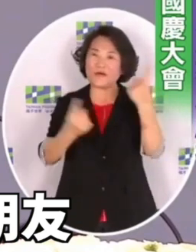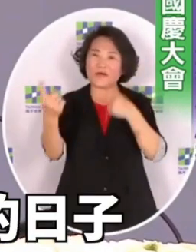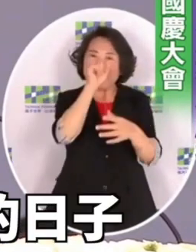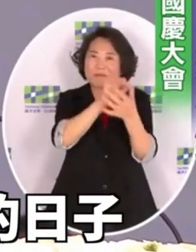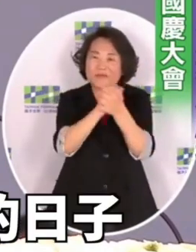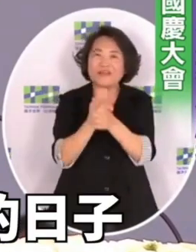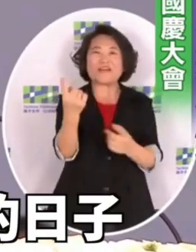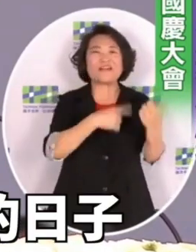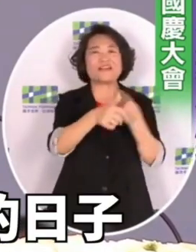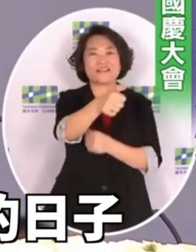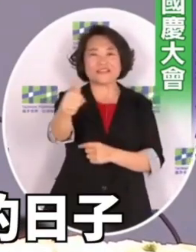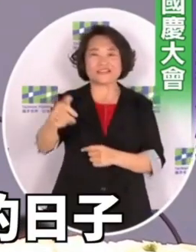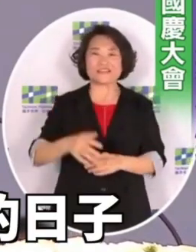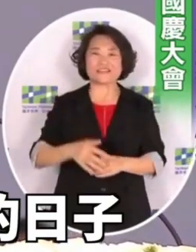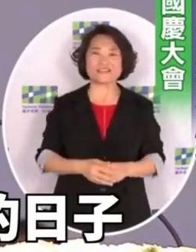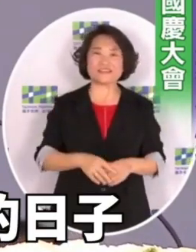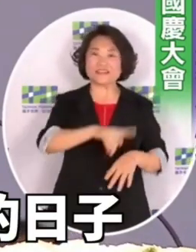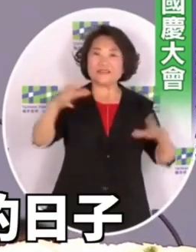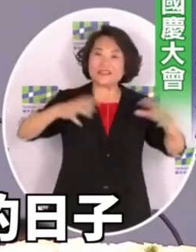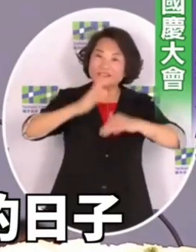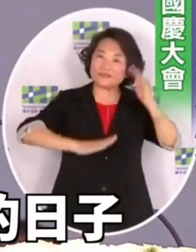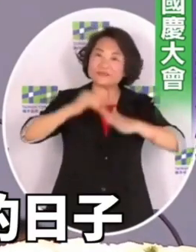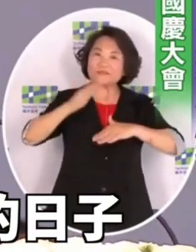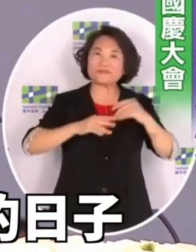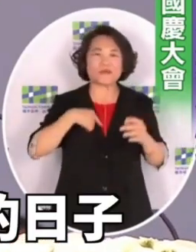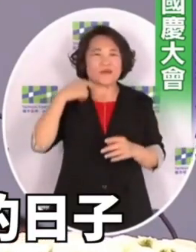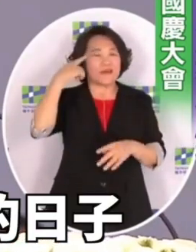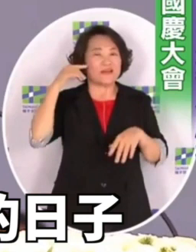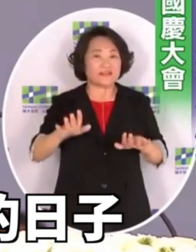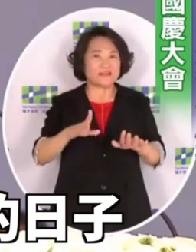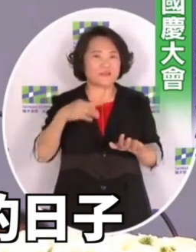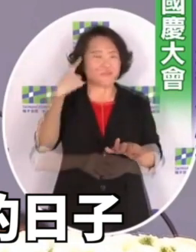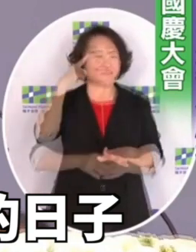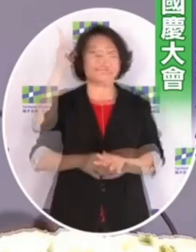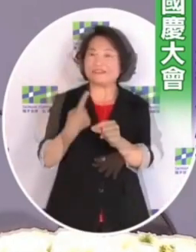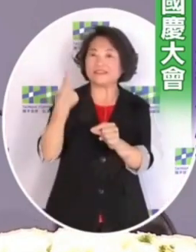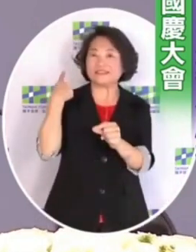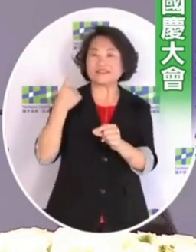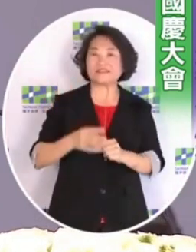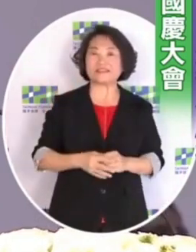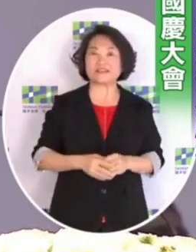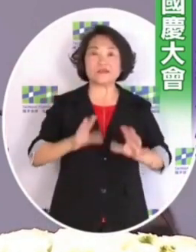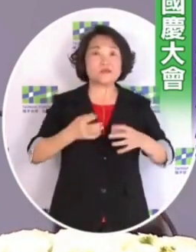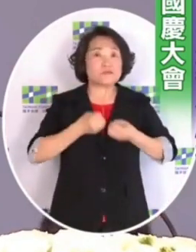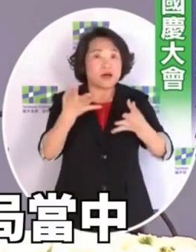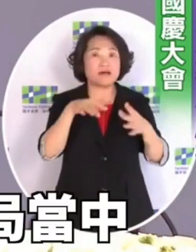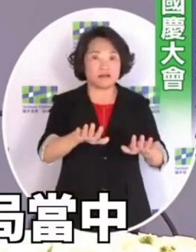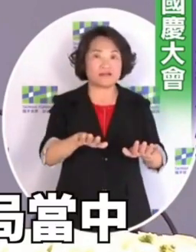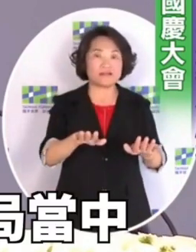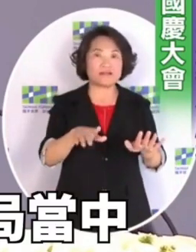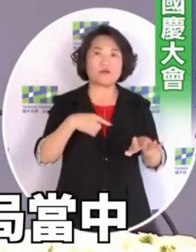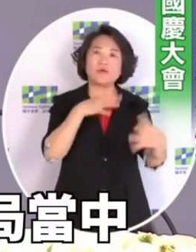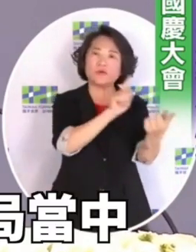友跟我们共度这个值得纪念的日子。也是在国庆日，